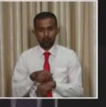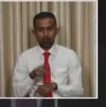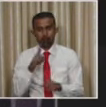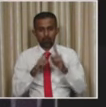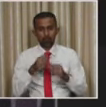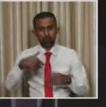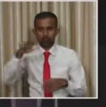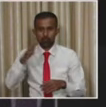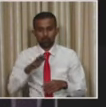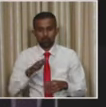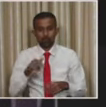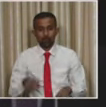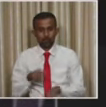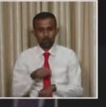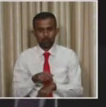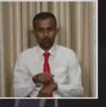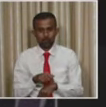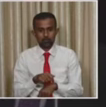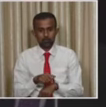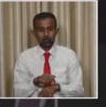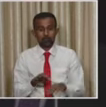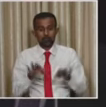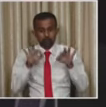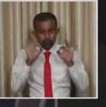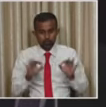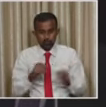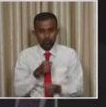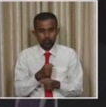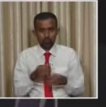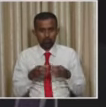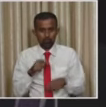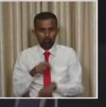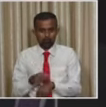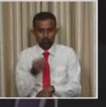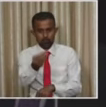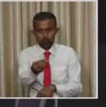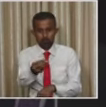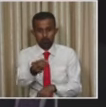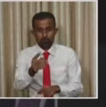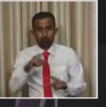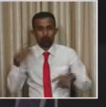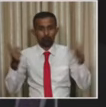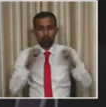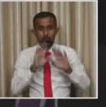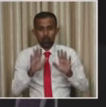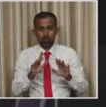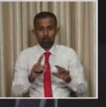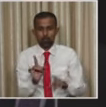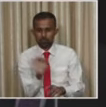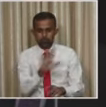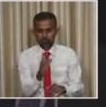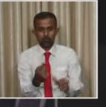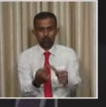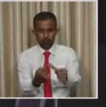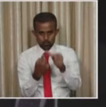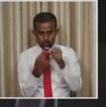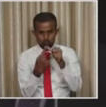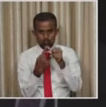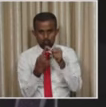කතා කරලා එළියට ගියා. දැන් තියෙන්නේ හරි නිශ්චිත අපි ආණ්ඩු පක්ෂෙන් කාලය දෙනවා. හැබැයි වැල්වට අරන් නැතුව අපි එක ප්‍රශ්නයක් අහන්න. ඒකට කෙලින් කියන්නේ